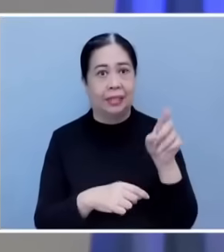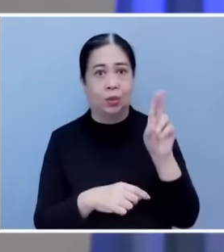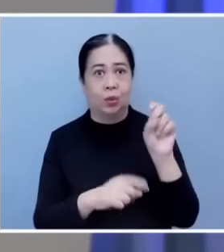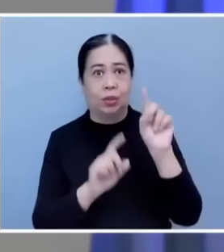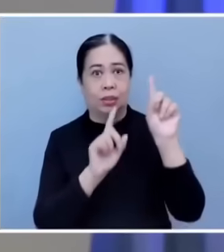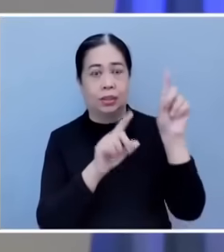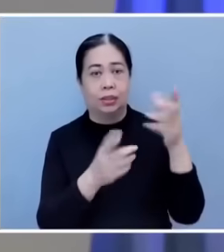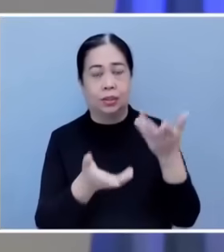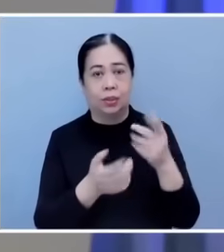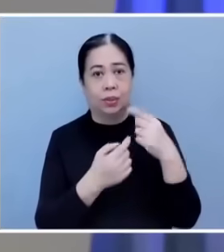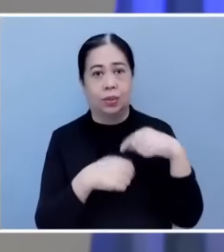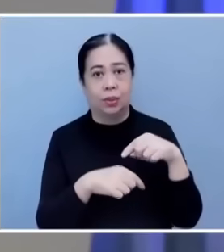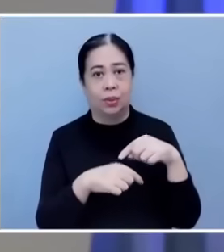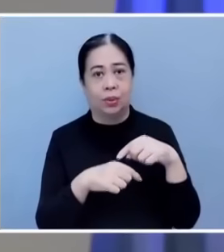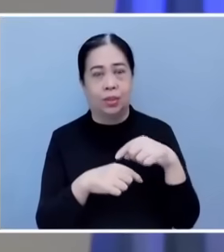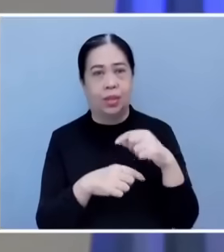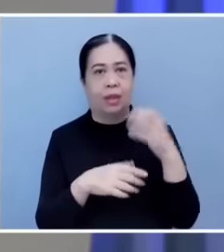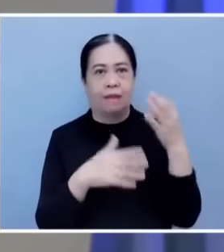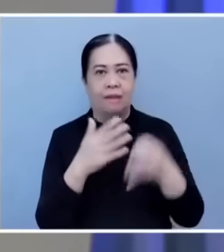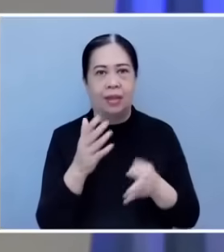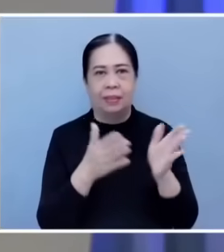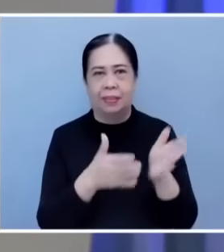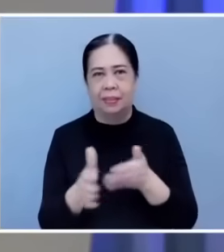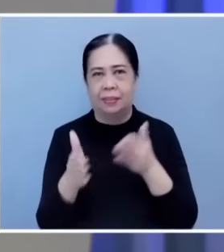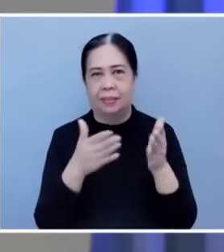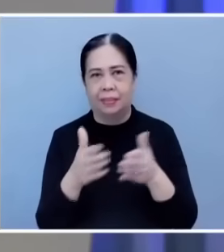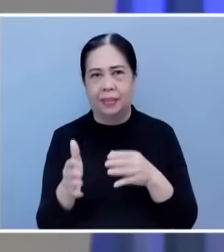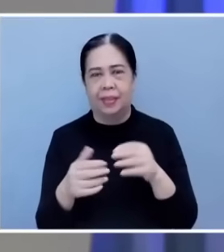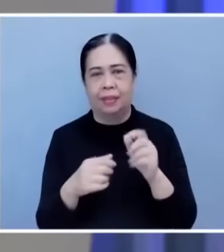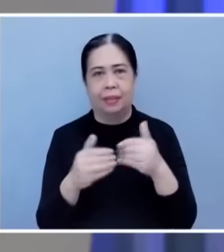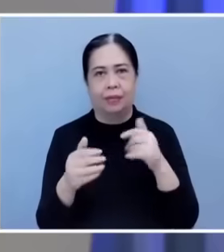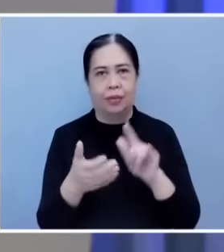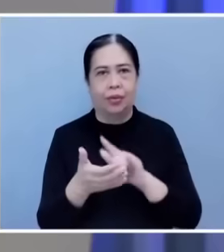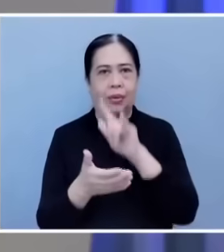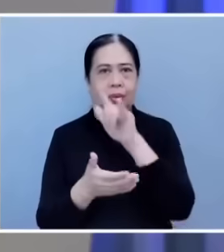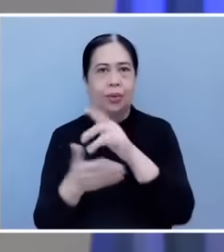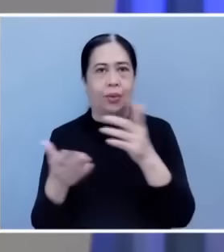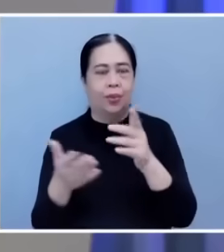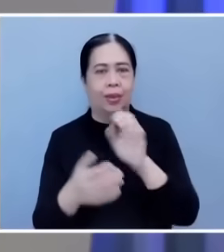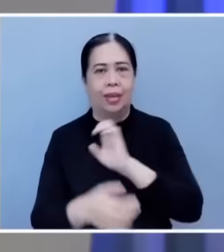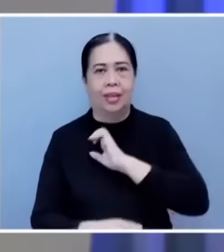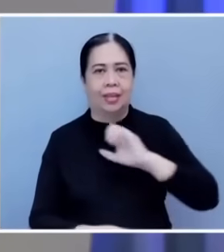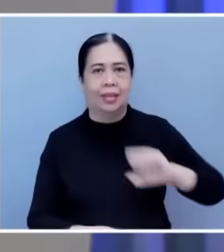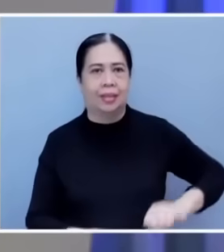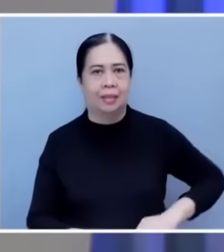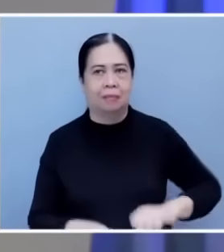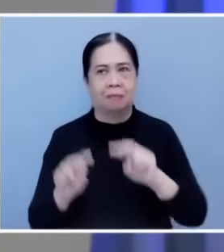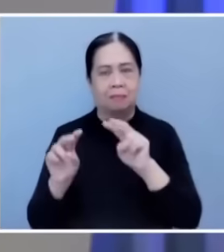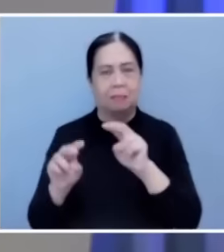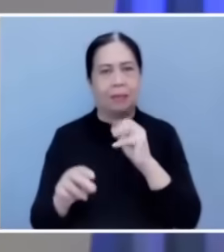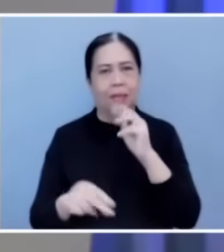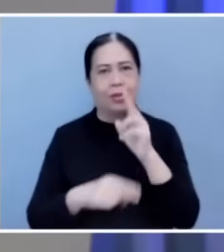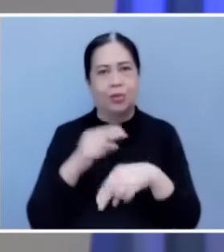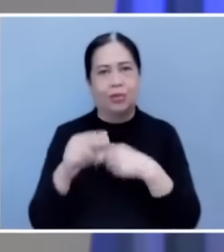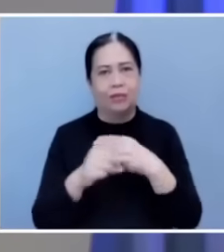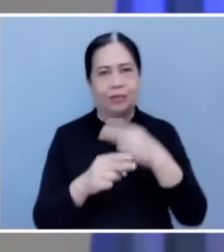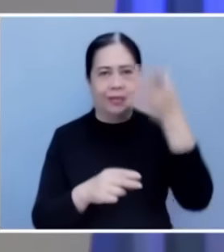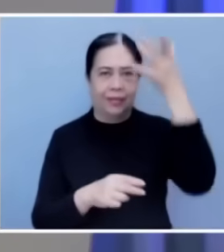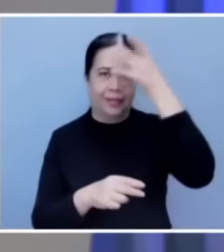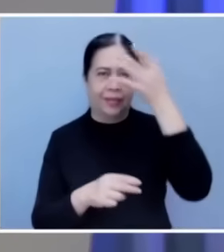sa ilang final preparations bago tumungo sa El Salvador para sa inaabangang Miss Universe